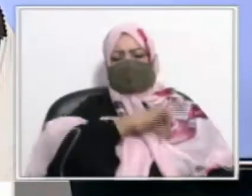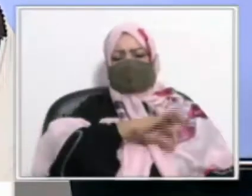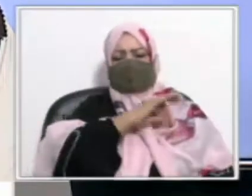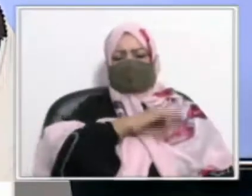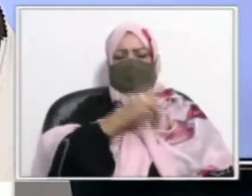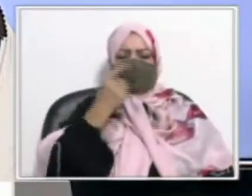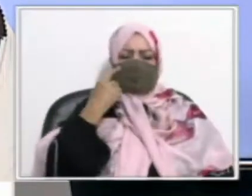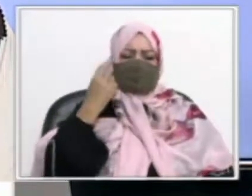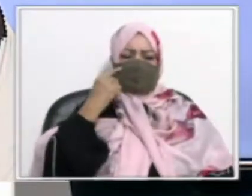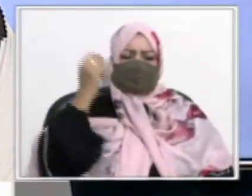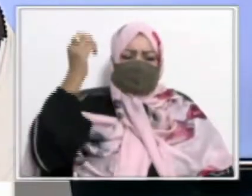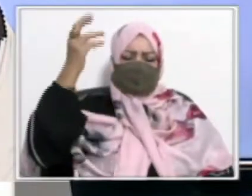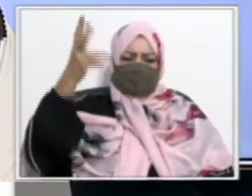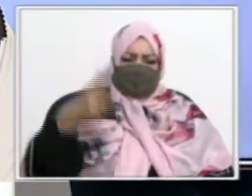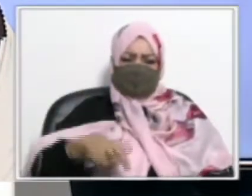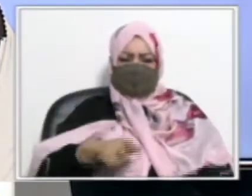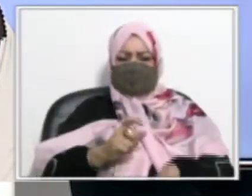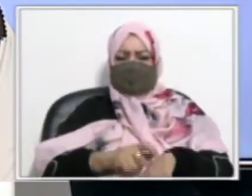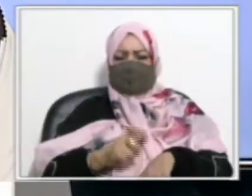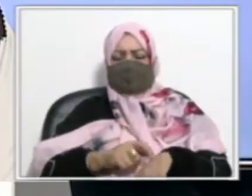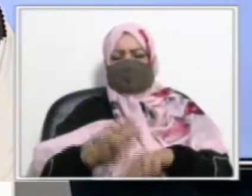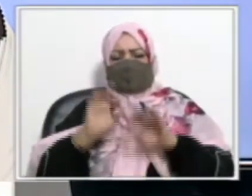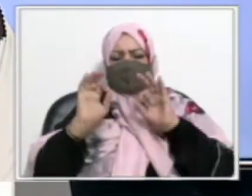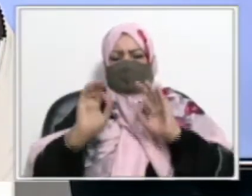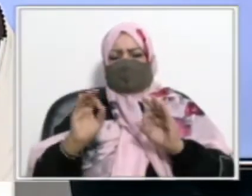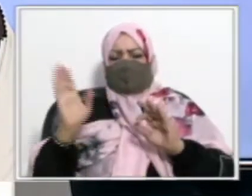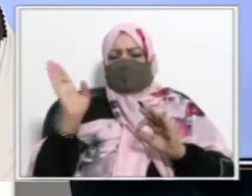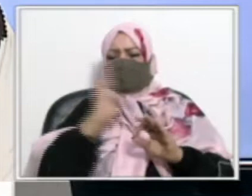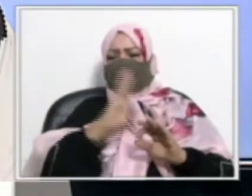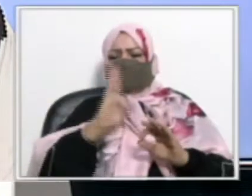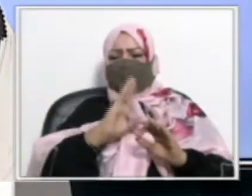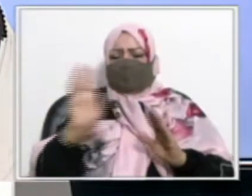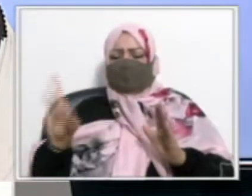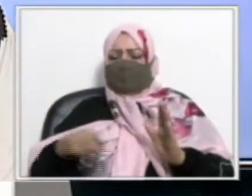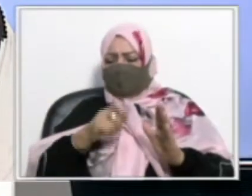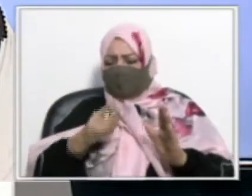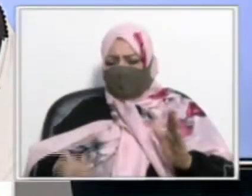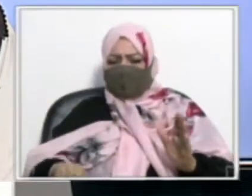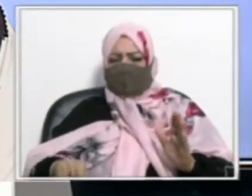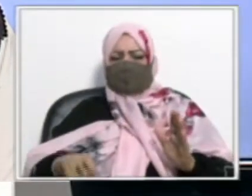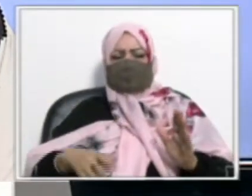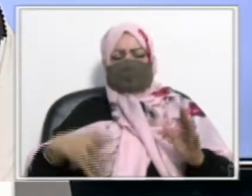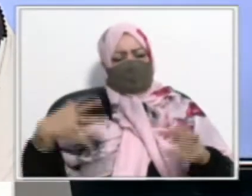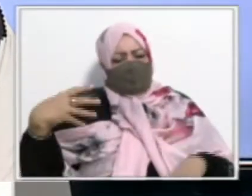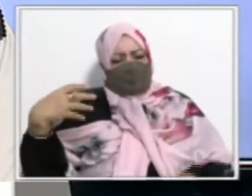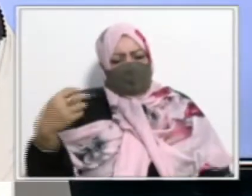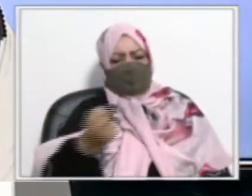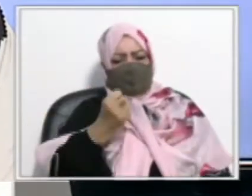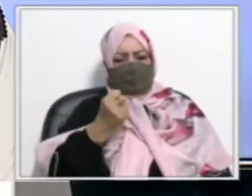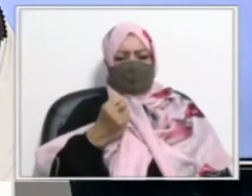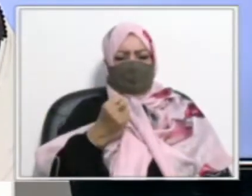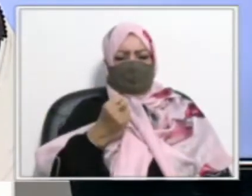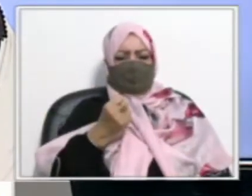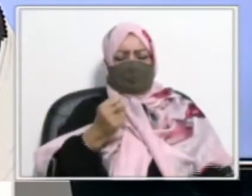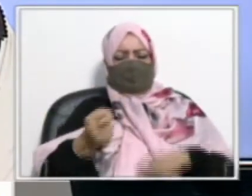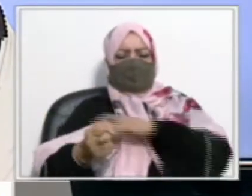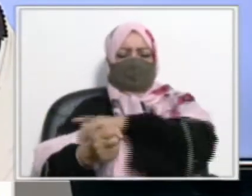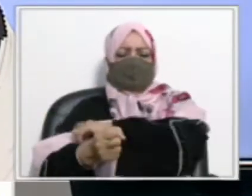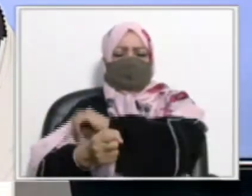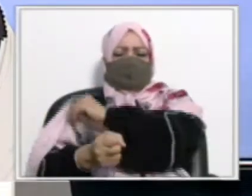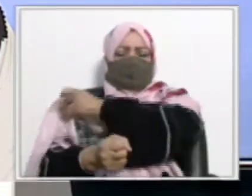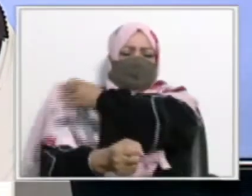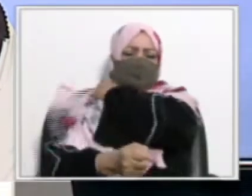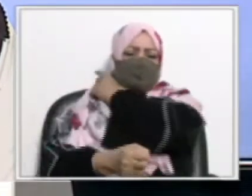في ملك المصرف إن فسدت هذه البضاعة وهذه السيارة، وبعدين تنتقل إلى المشتري.